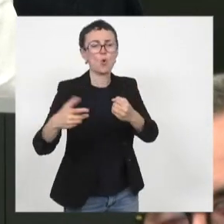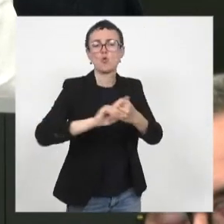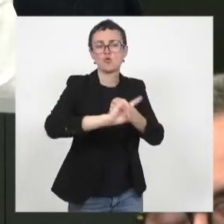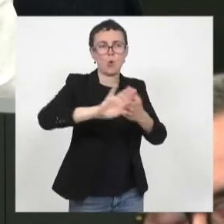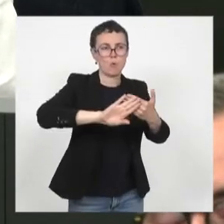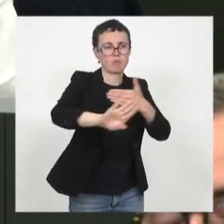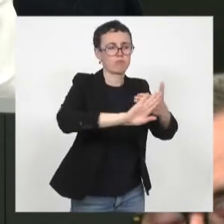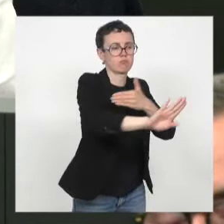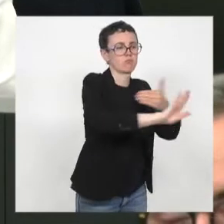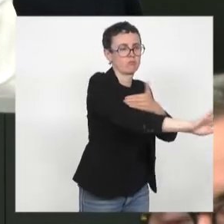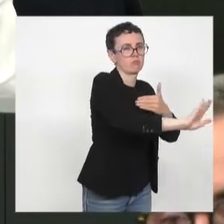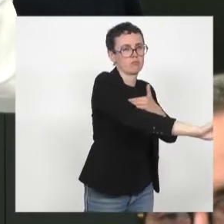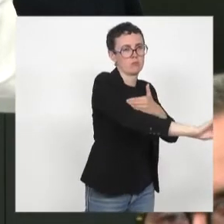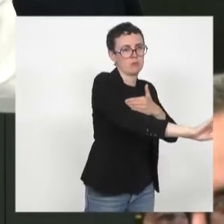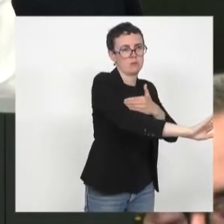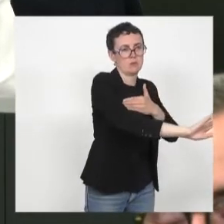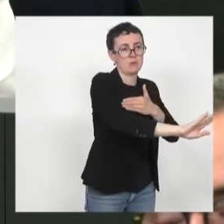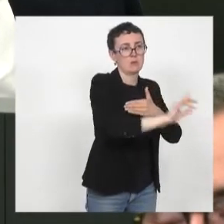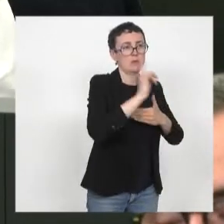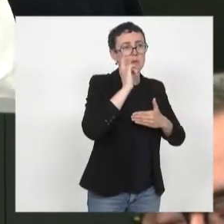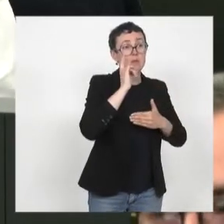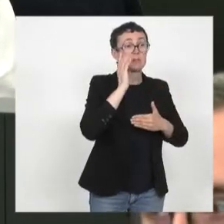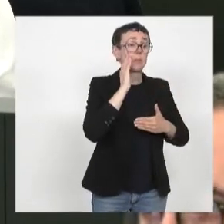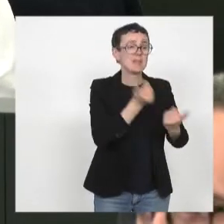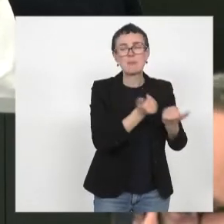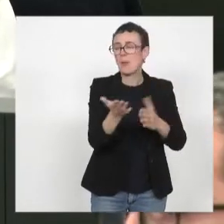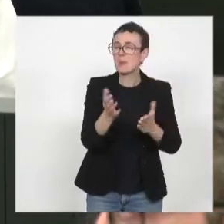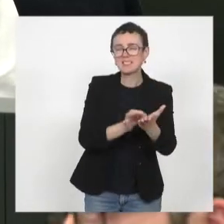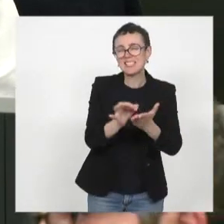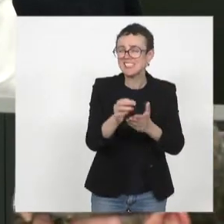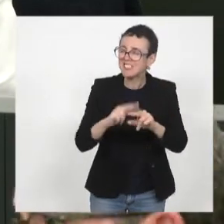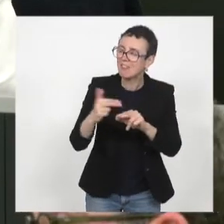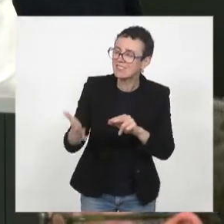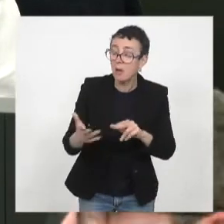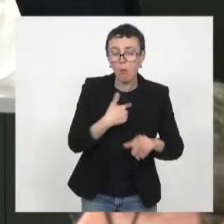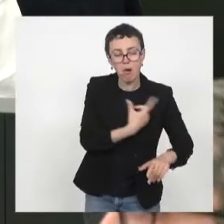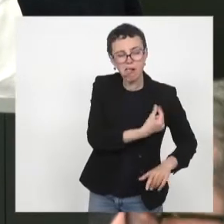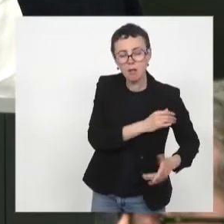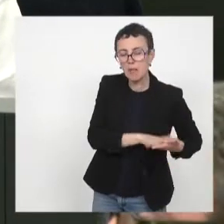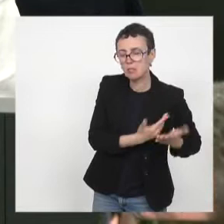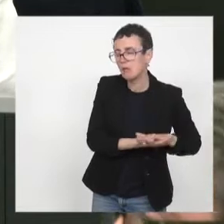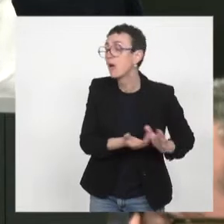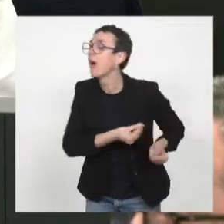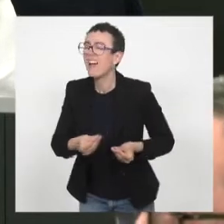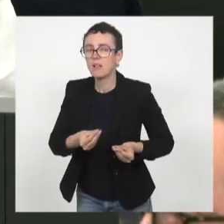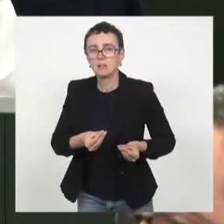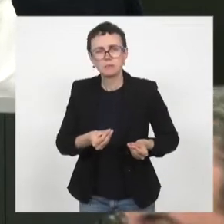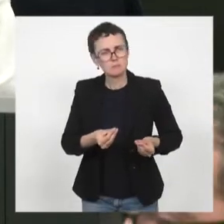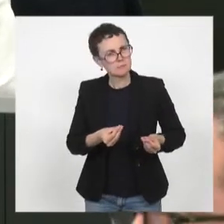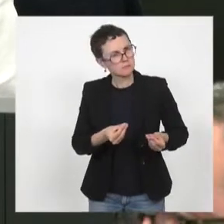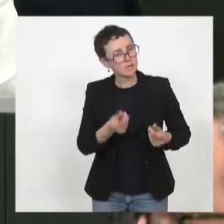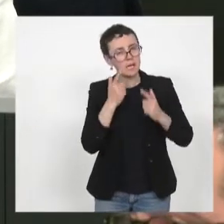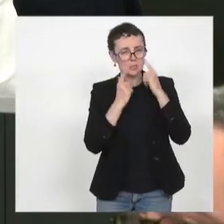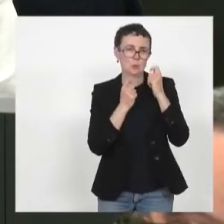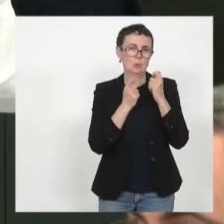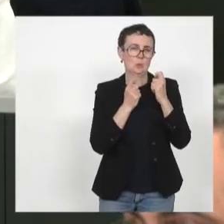un équipement, des solutions technologiques ou des scénarios de travaux particuliers. Rappelez-vous, hors du service public, quand